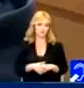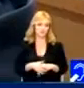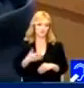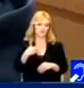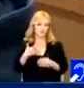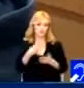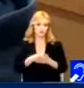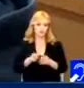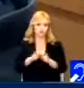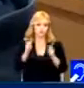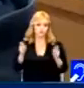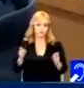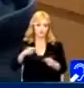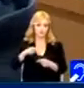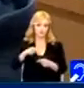deschid un atelier de făcut